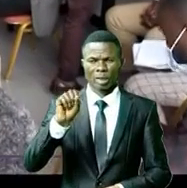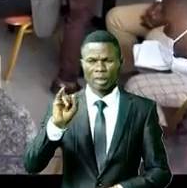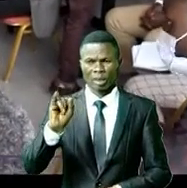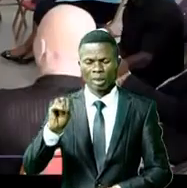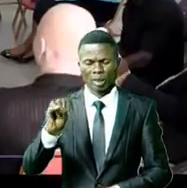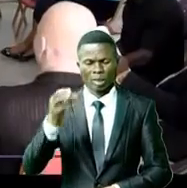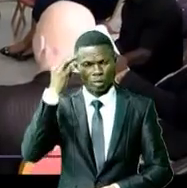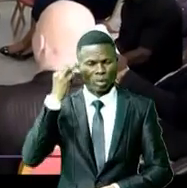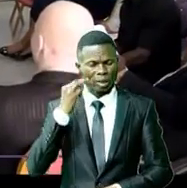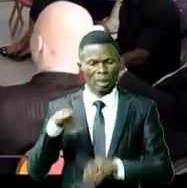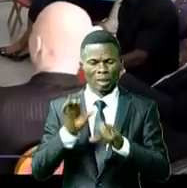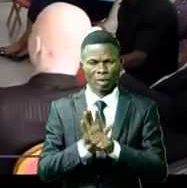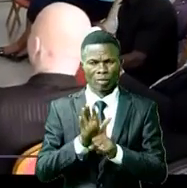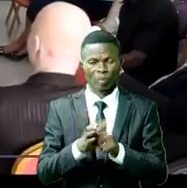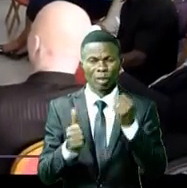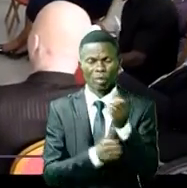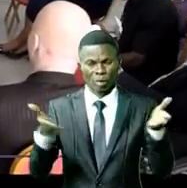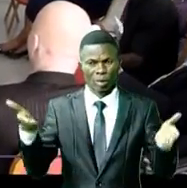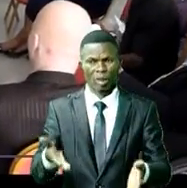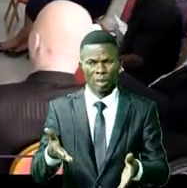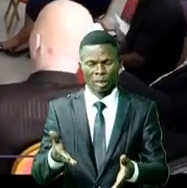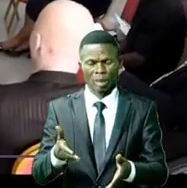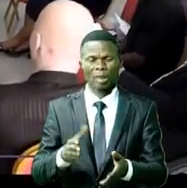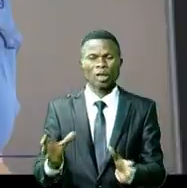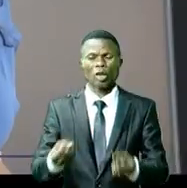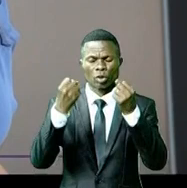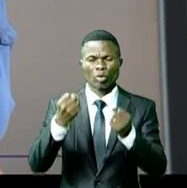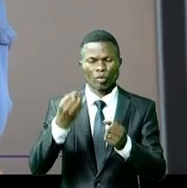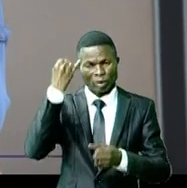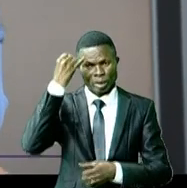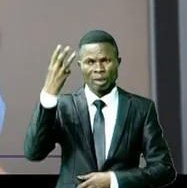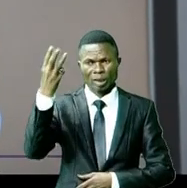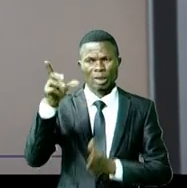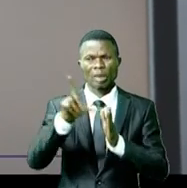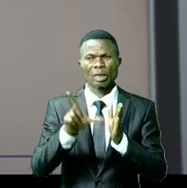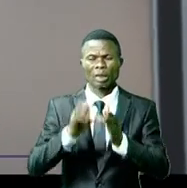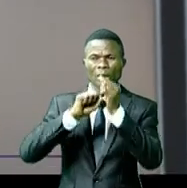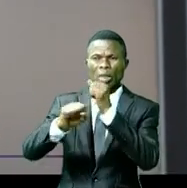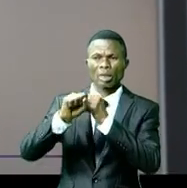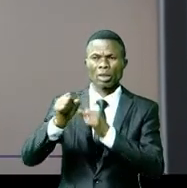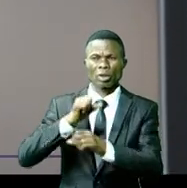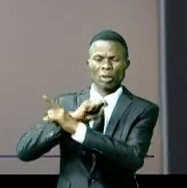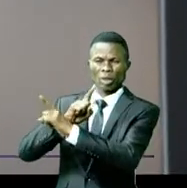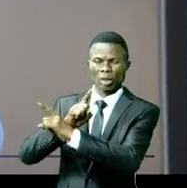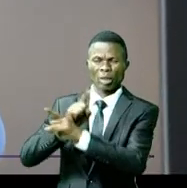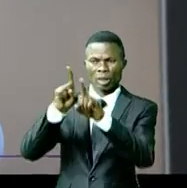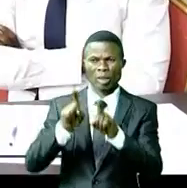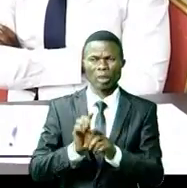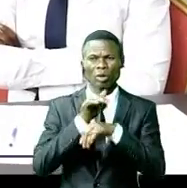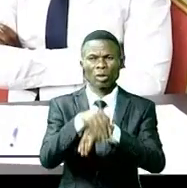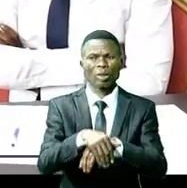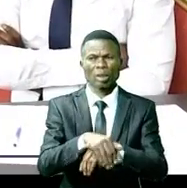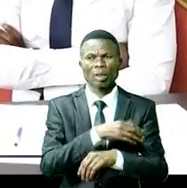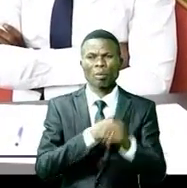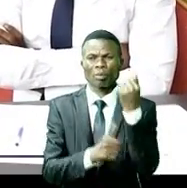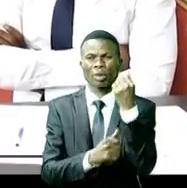ministères sectoriels. Les participants devraient ressortir les trois aspects dont la loi sur la promotion, la protection et la participation